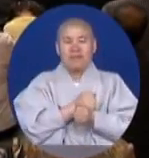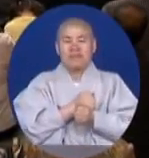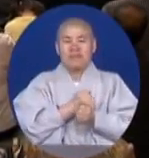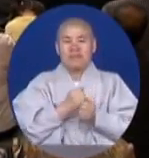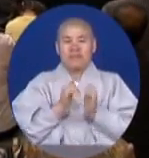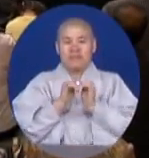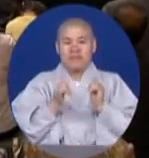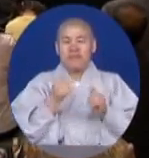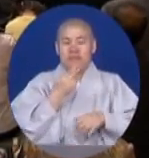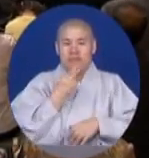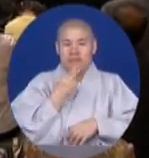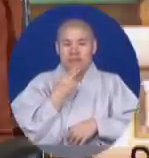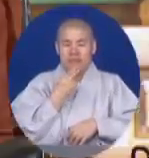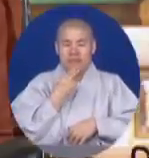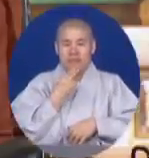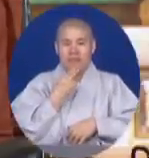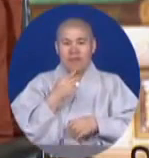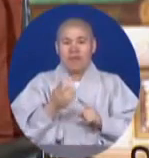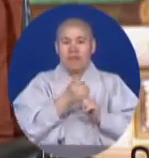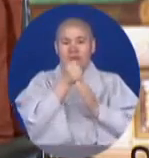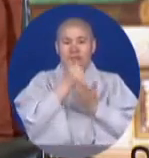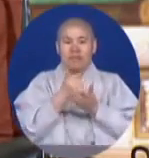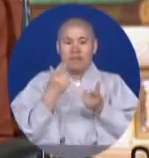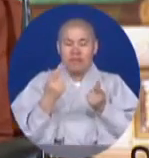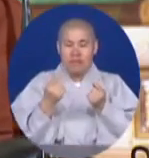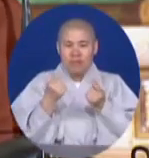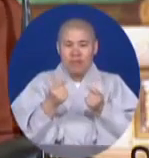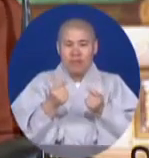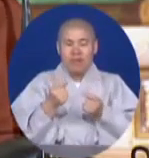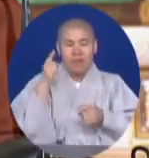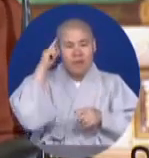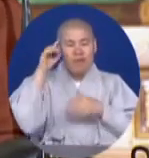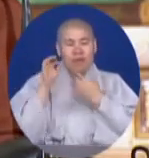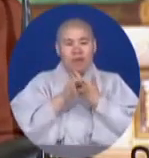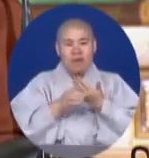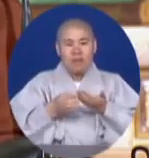부처님도 그랬잖아요. 왜 그러냐면 생사업밖에 모르니까.